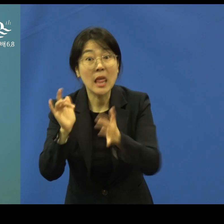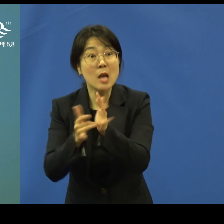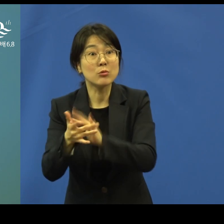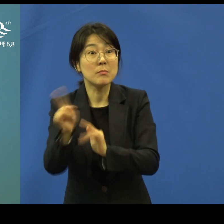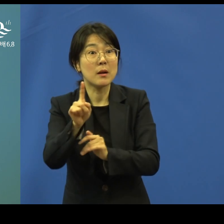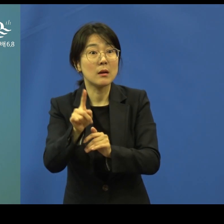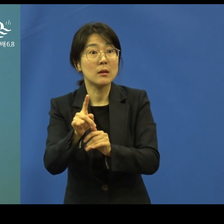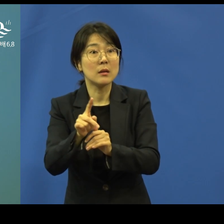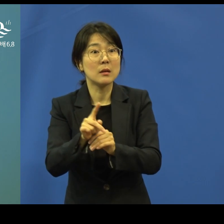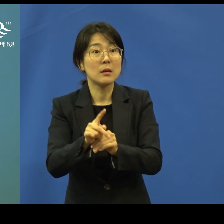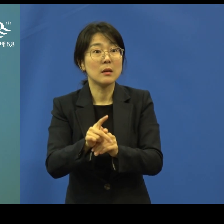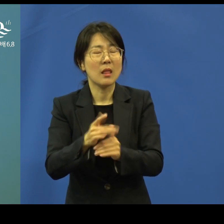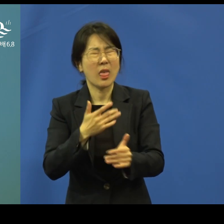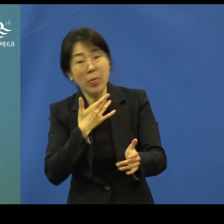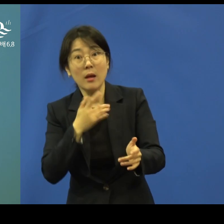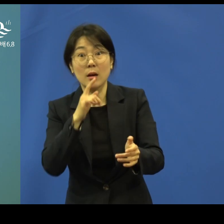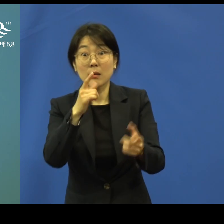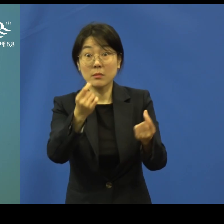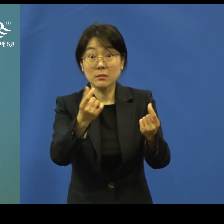근데 뭐가 문제죠, 여러분?